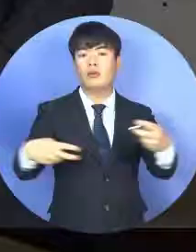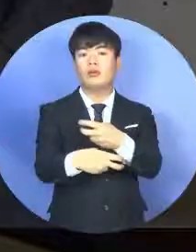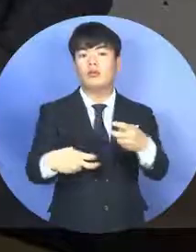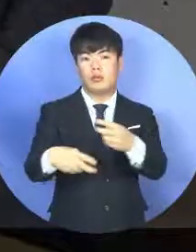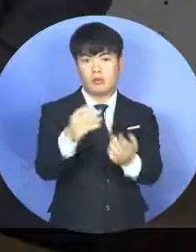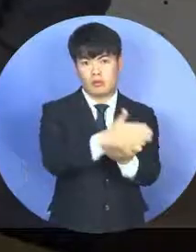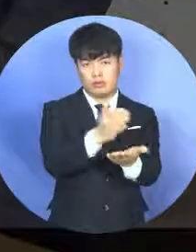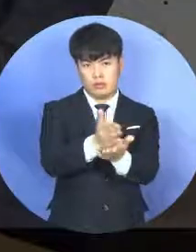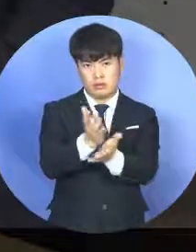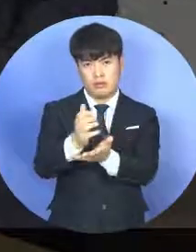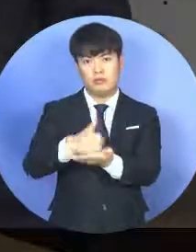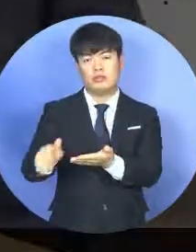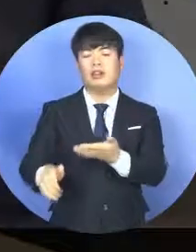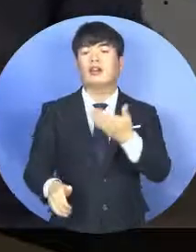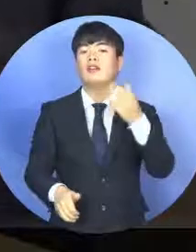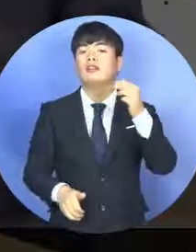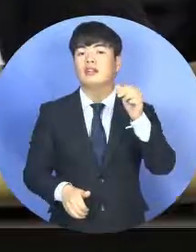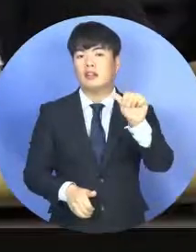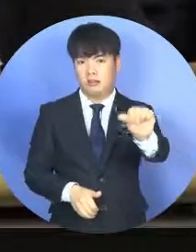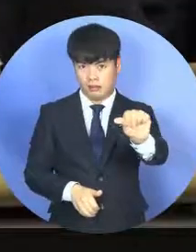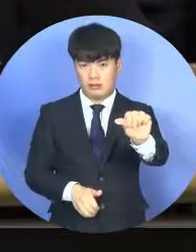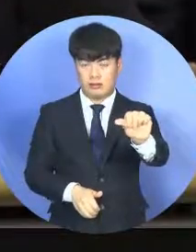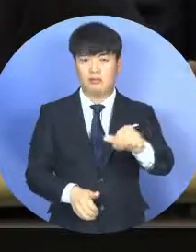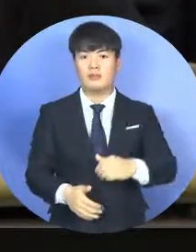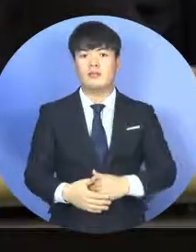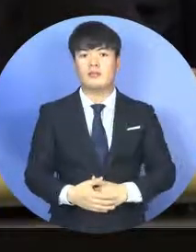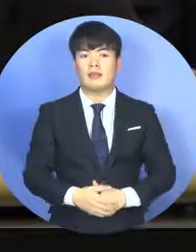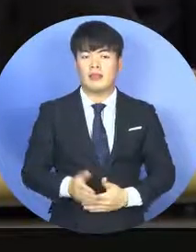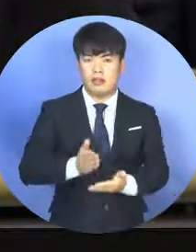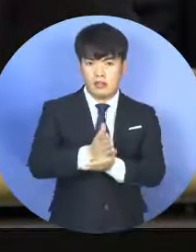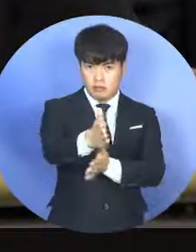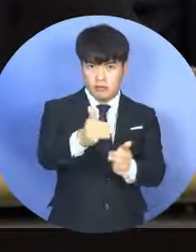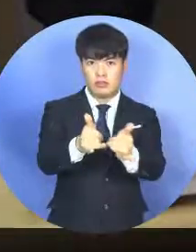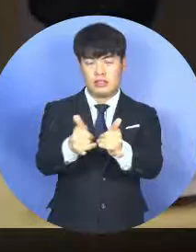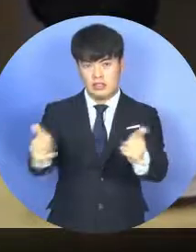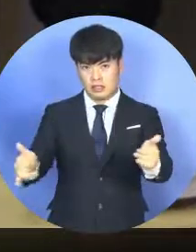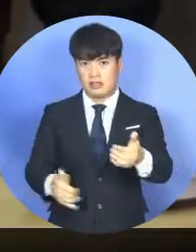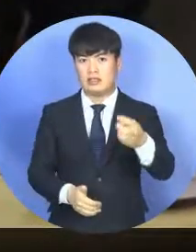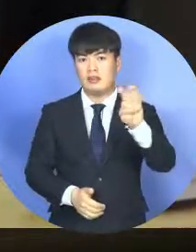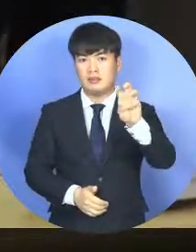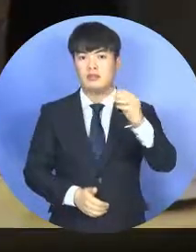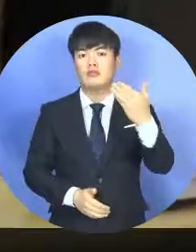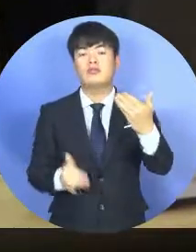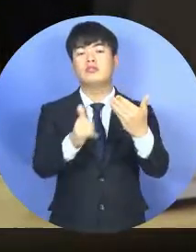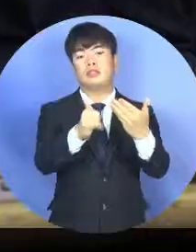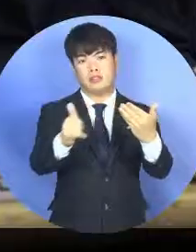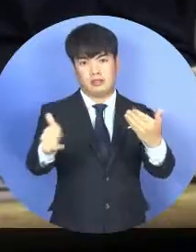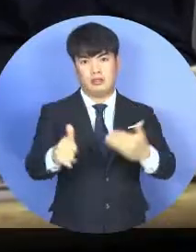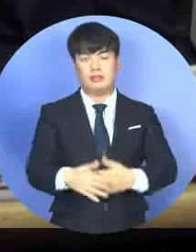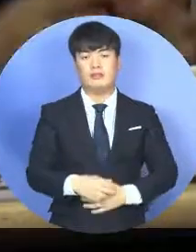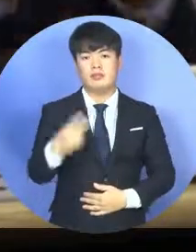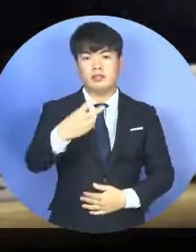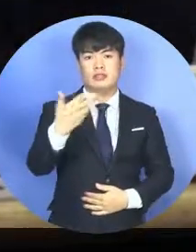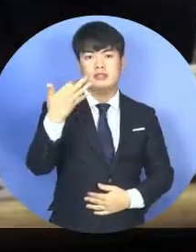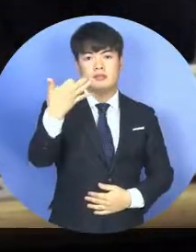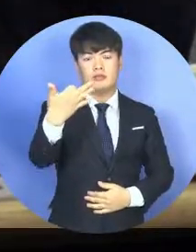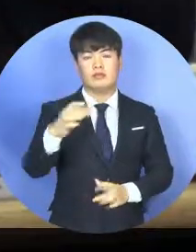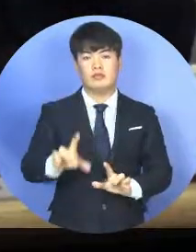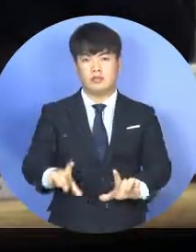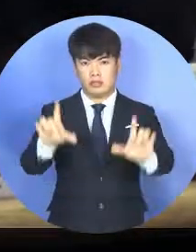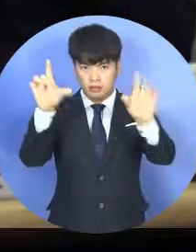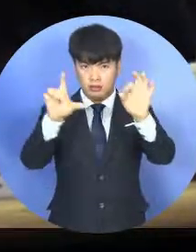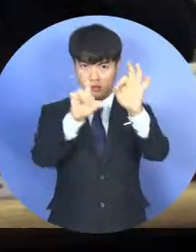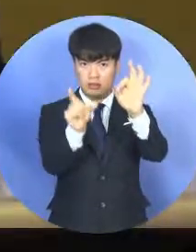분과로 대학교수, 변호사, 문화예술인 등 전문직 39명으로 구성돼 있으며 오는 2019년